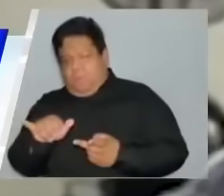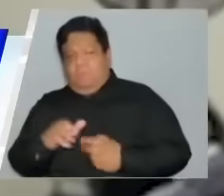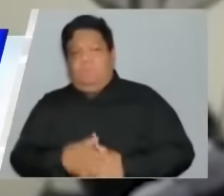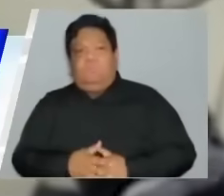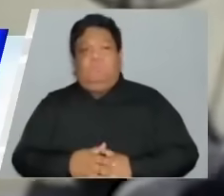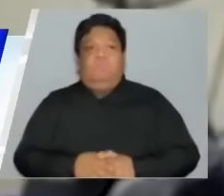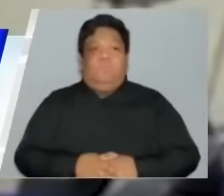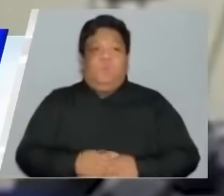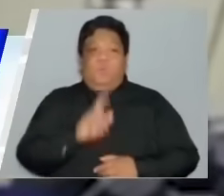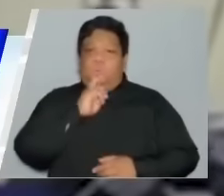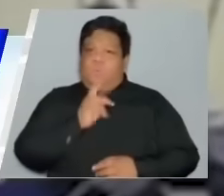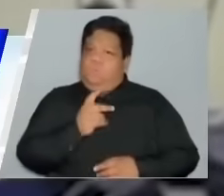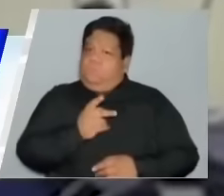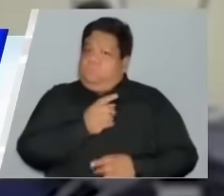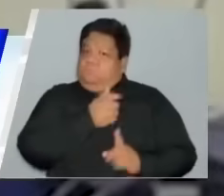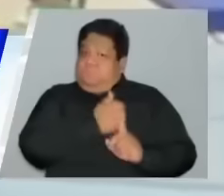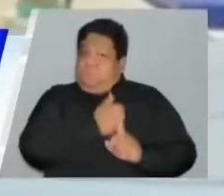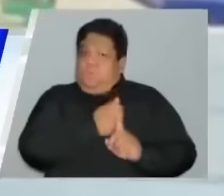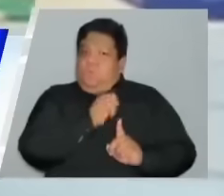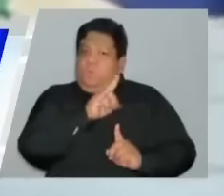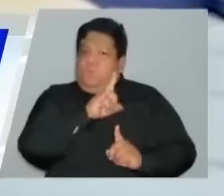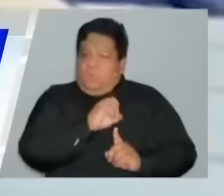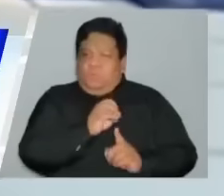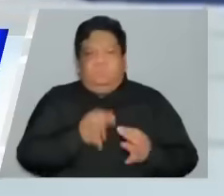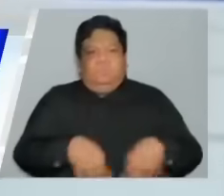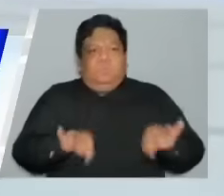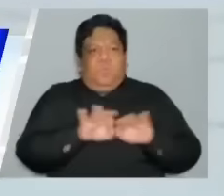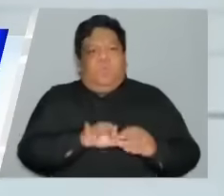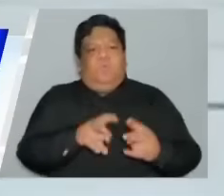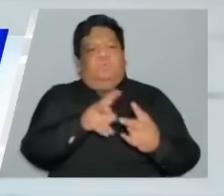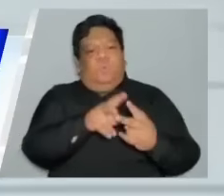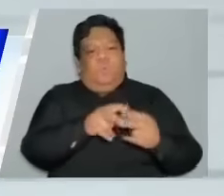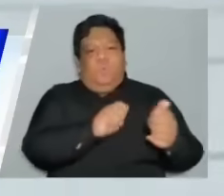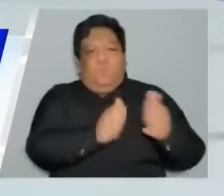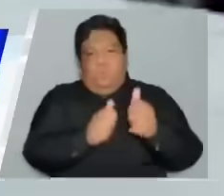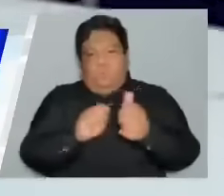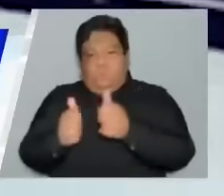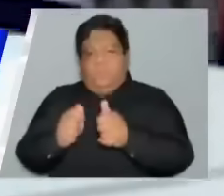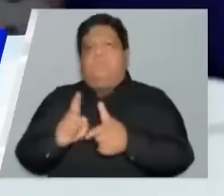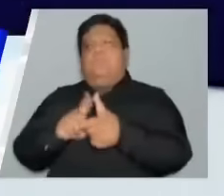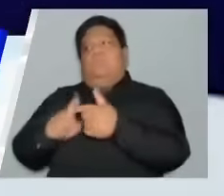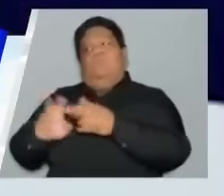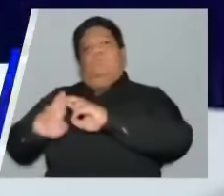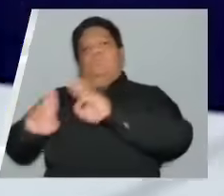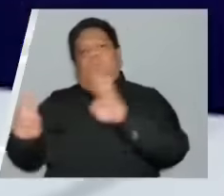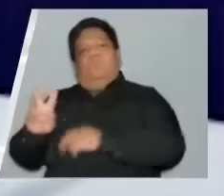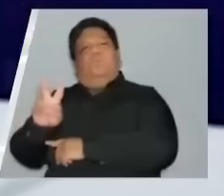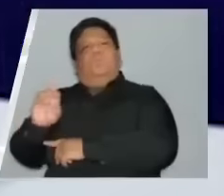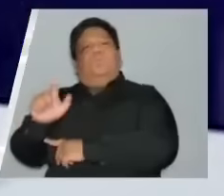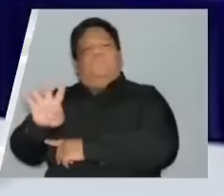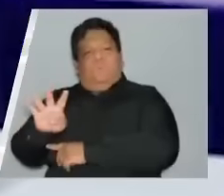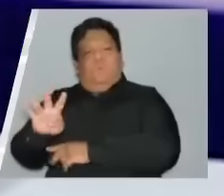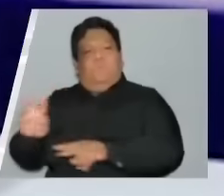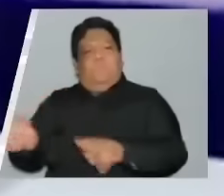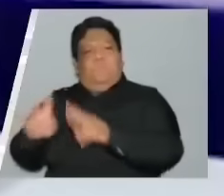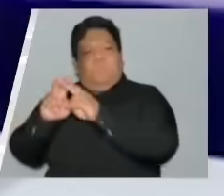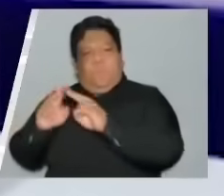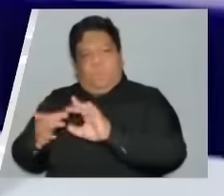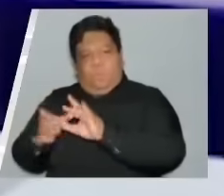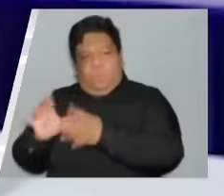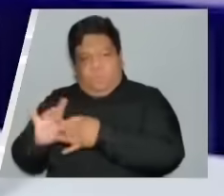2 torneyong ito bago sumabak sa 2024 Paris Olympics. Gusto kong itry po nang itry